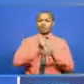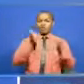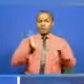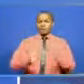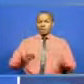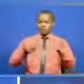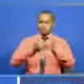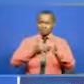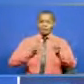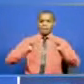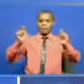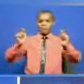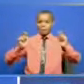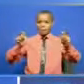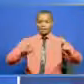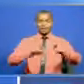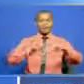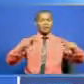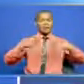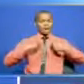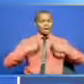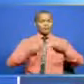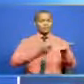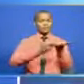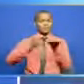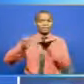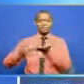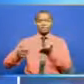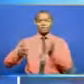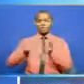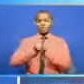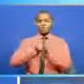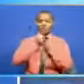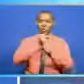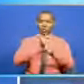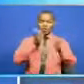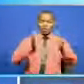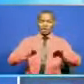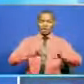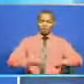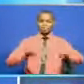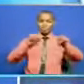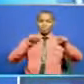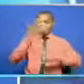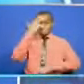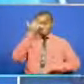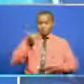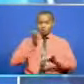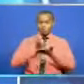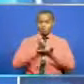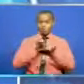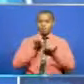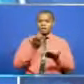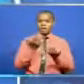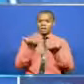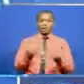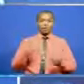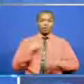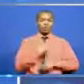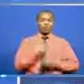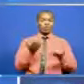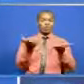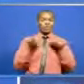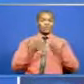wao na kuruhusu mashauriano na mwajiri wao, kwani wanahitaji zaidi ya wakati huu ambapo nchi hii kabiliana na janga la